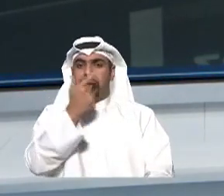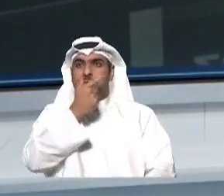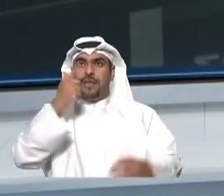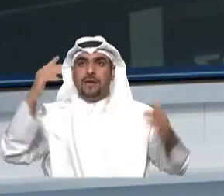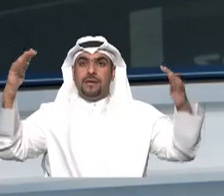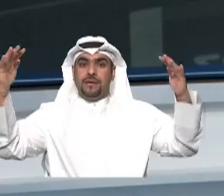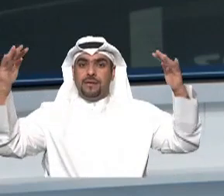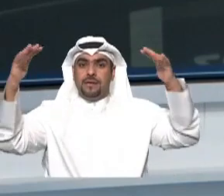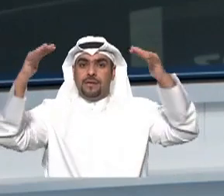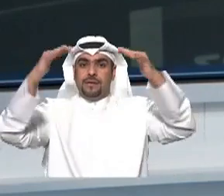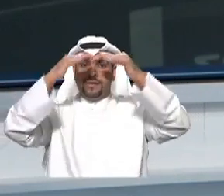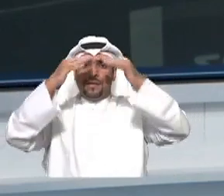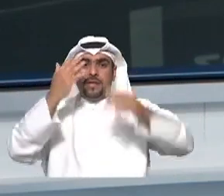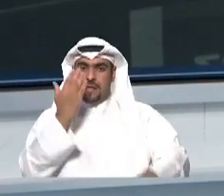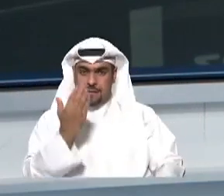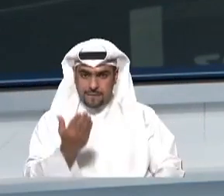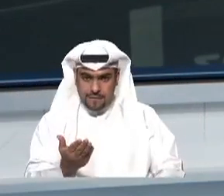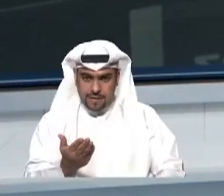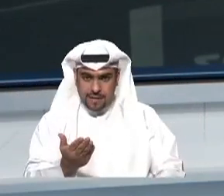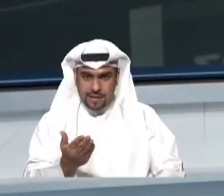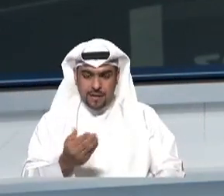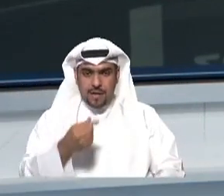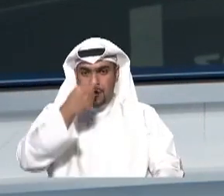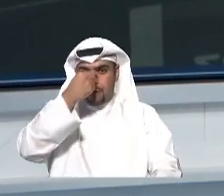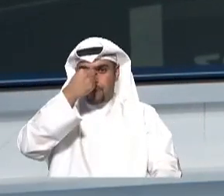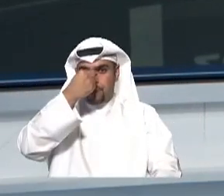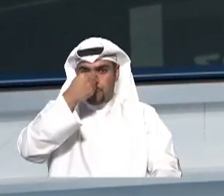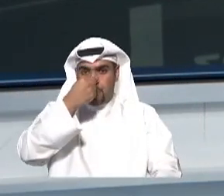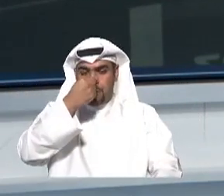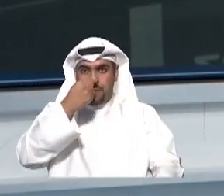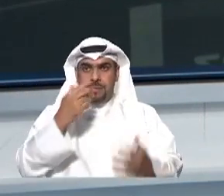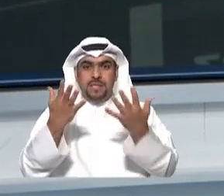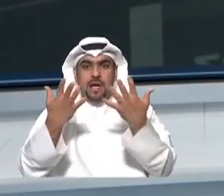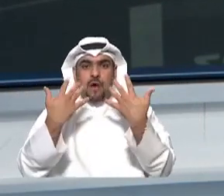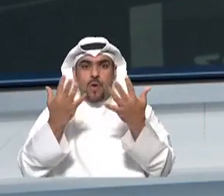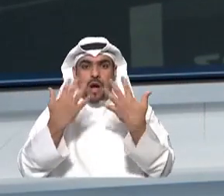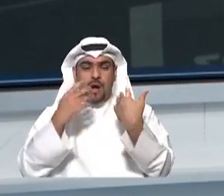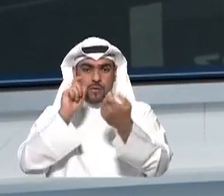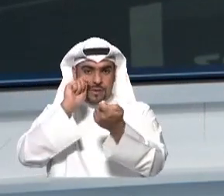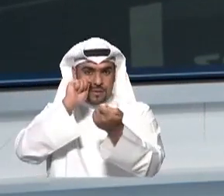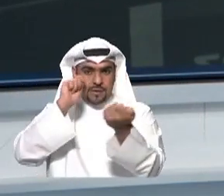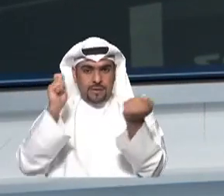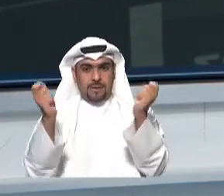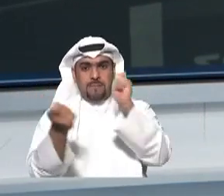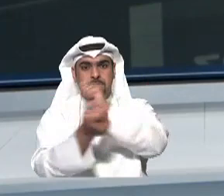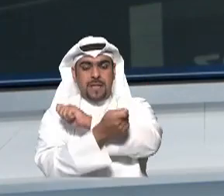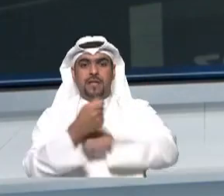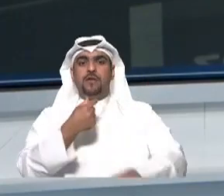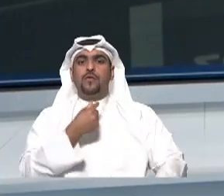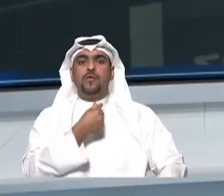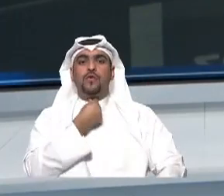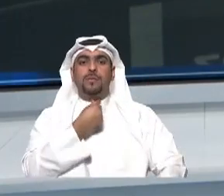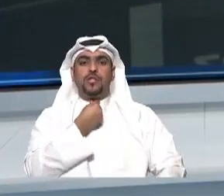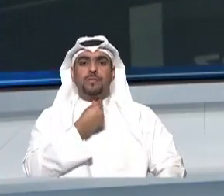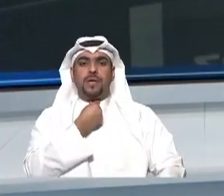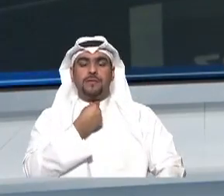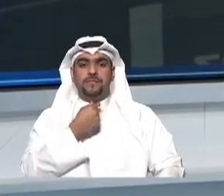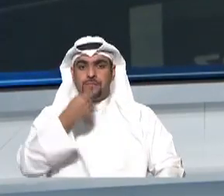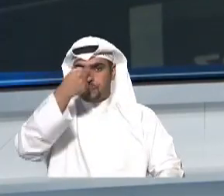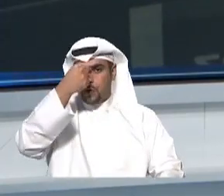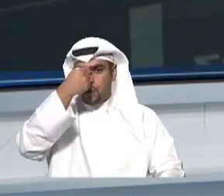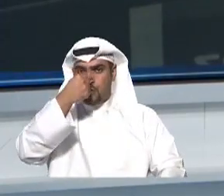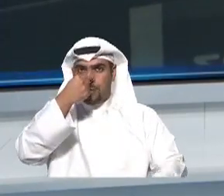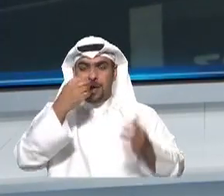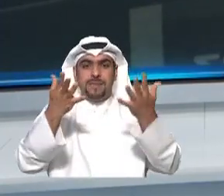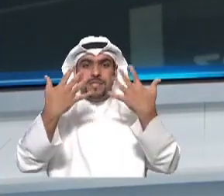16 من 10 إلى 35، والهواء الشمالي غربي راح يستمر ويانا ليوم الخميس أيضا من 10 إلى 35، 28 عظمى وصغرى 15 درجة مئوية، يقلب الهواء إلى